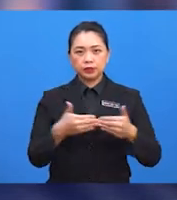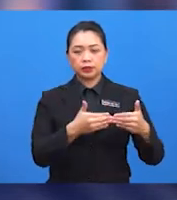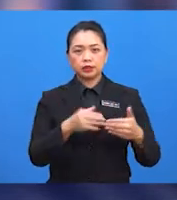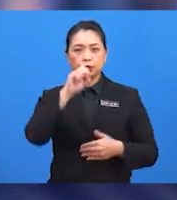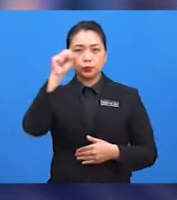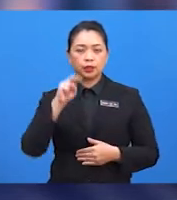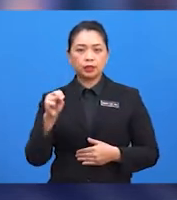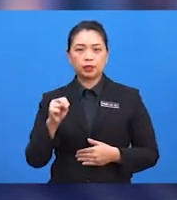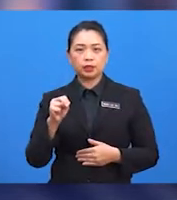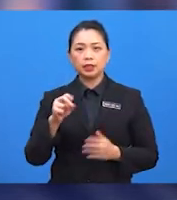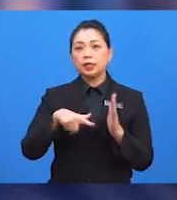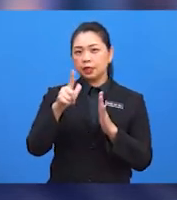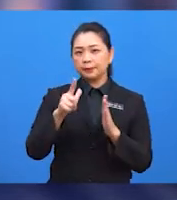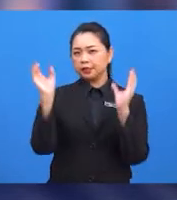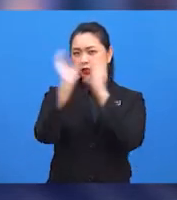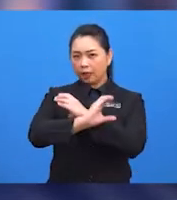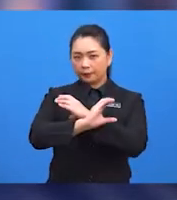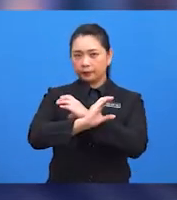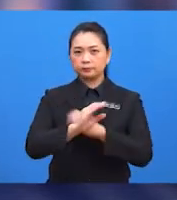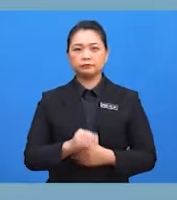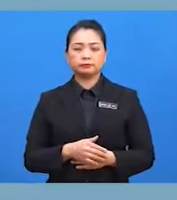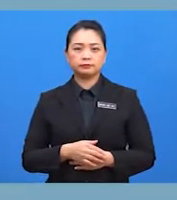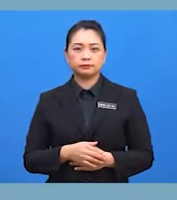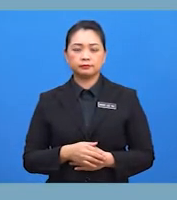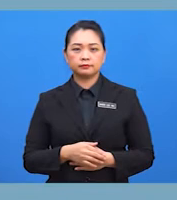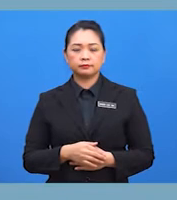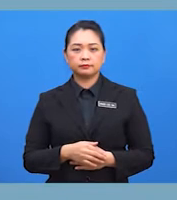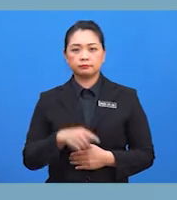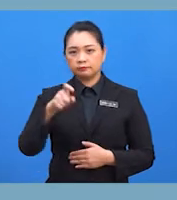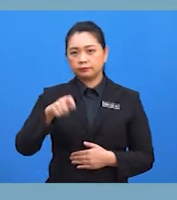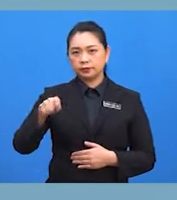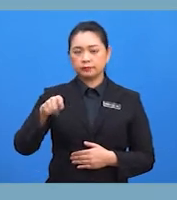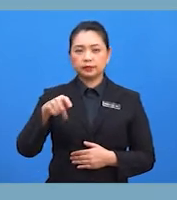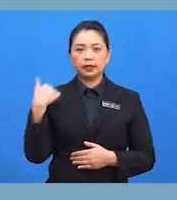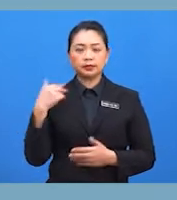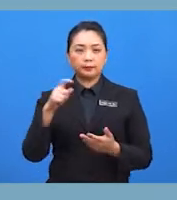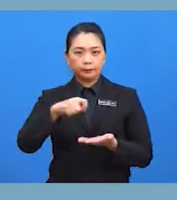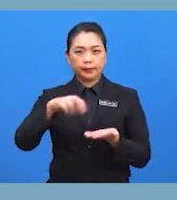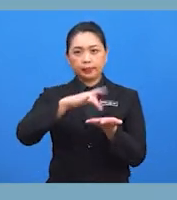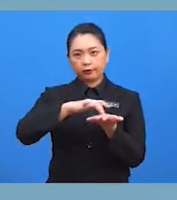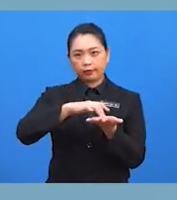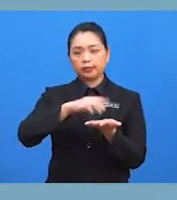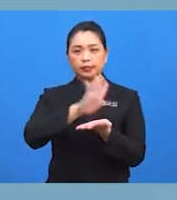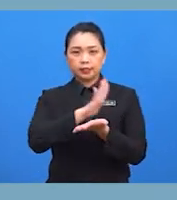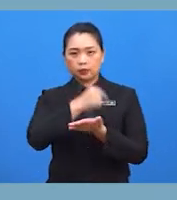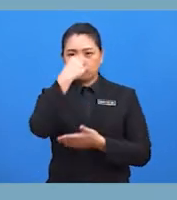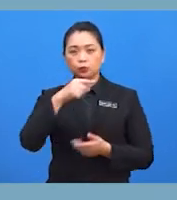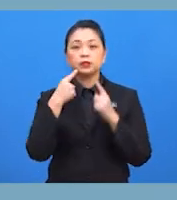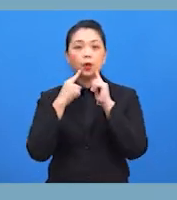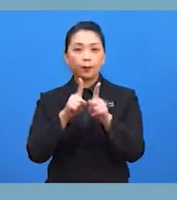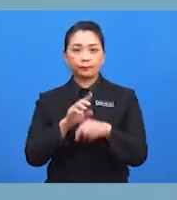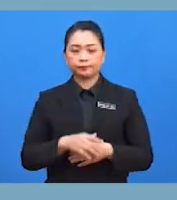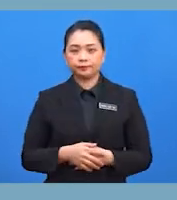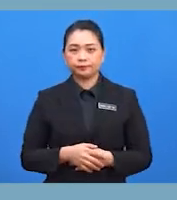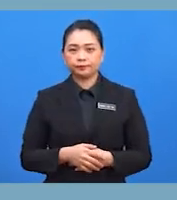Seterusnya, soalan yang lebih mencabar. Pastikan pelajar mempunyai pen, kertas dan kalkulator untuk menjawab soalan